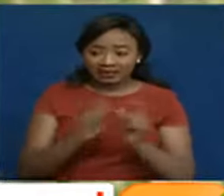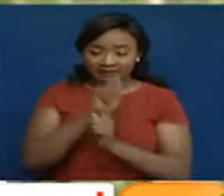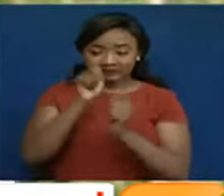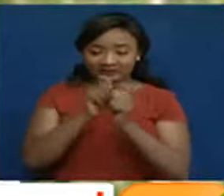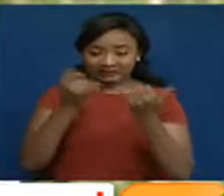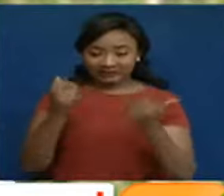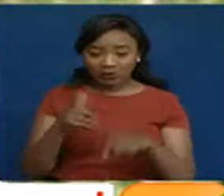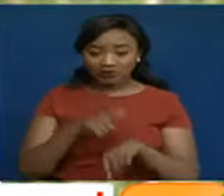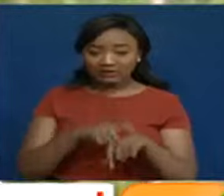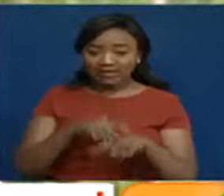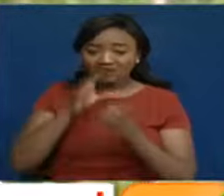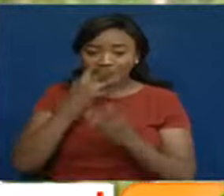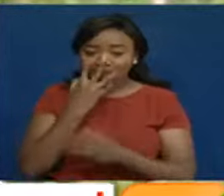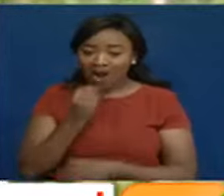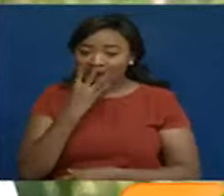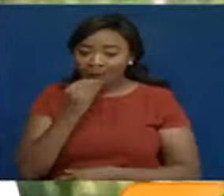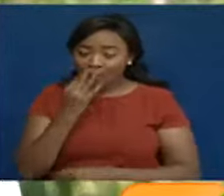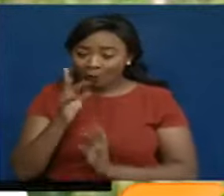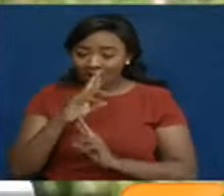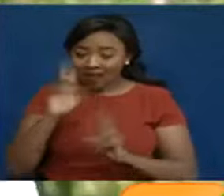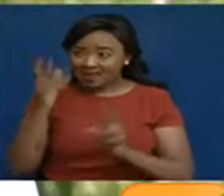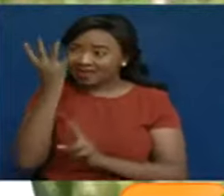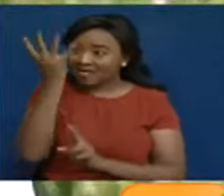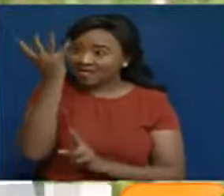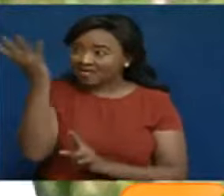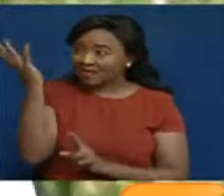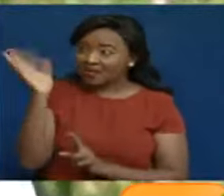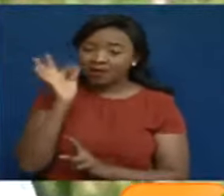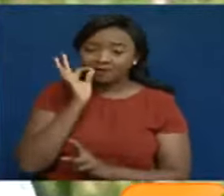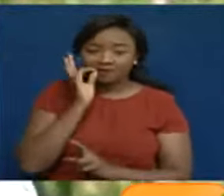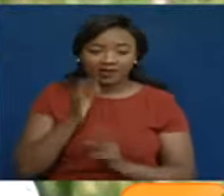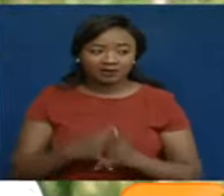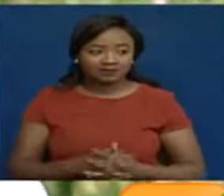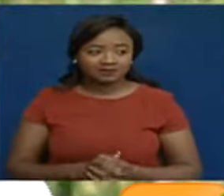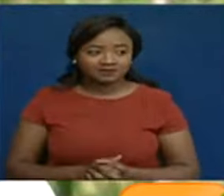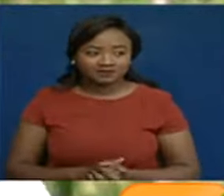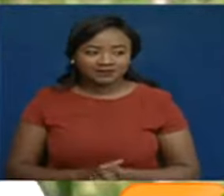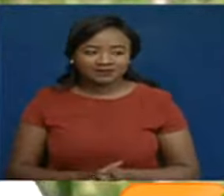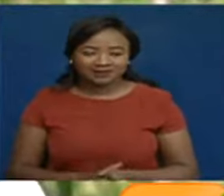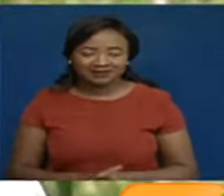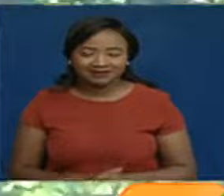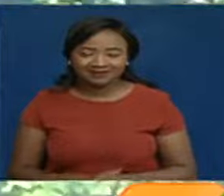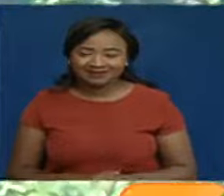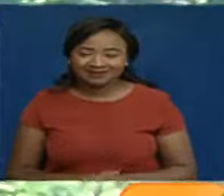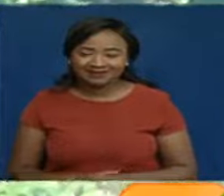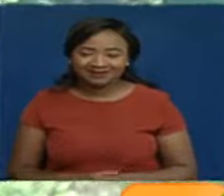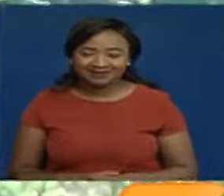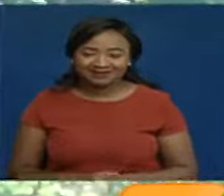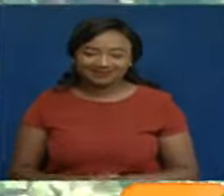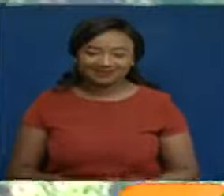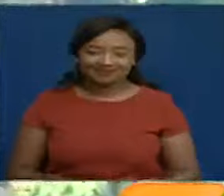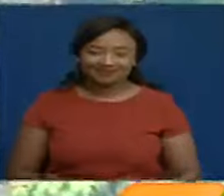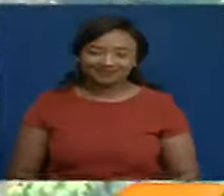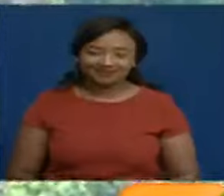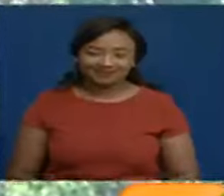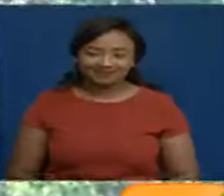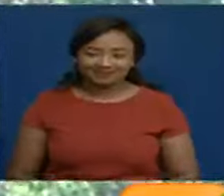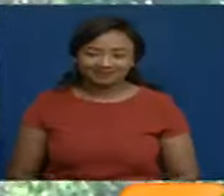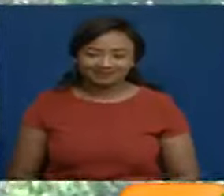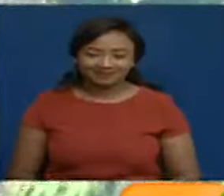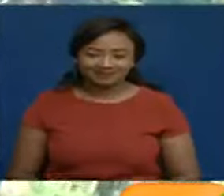hii, maembe wamezaa, tuko na mawembe, hatuwezi kaa kwa nyumba, tuko tu nje kila saa. Eru!